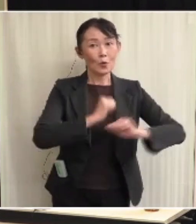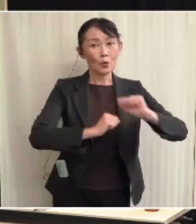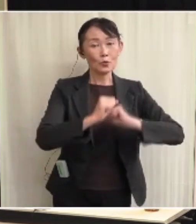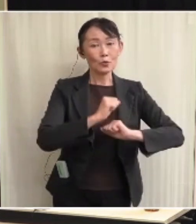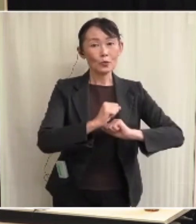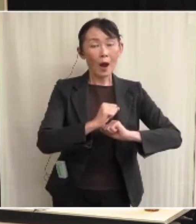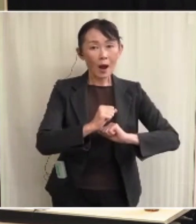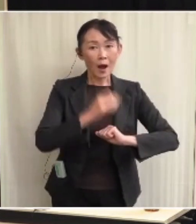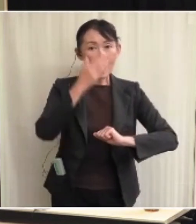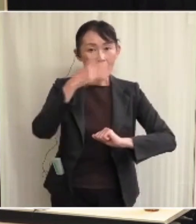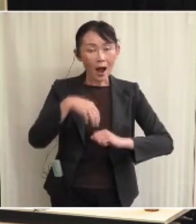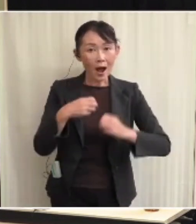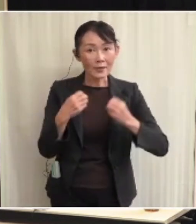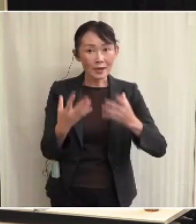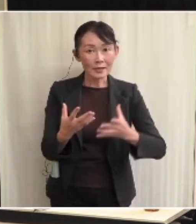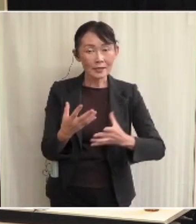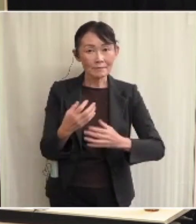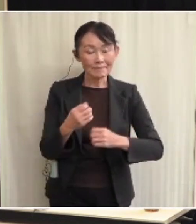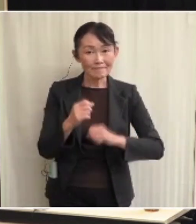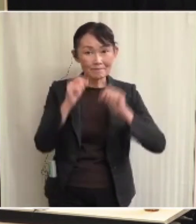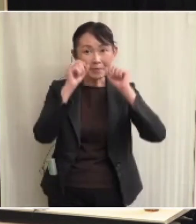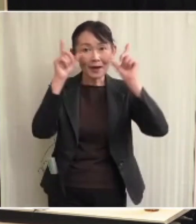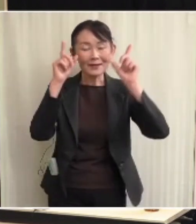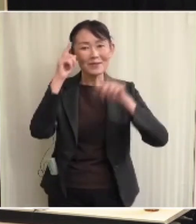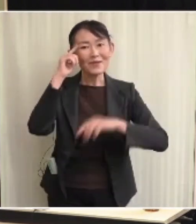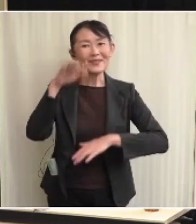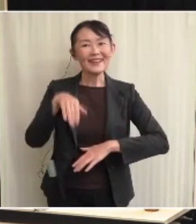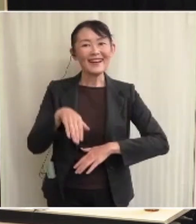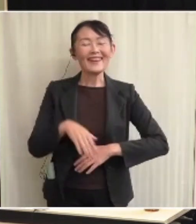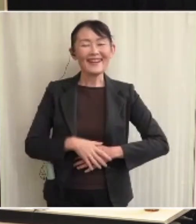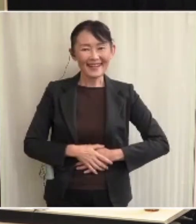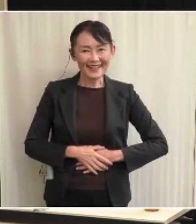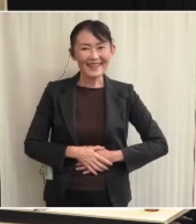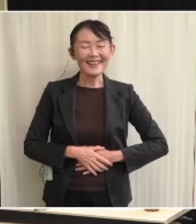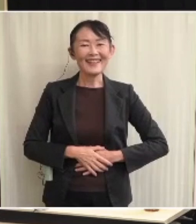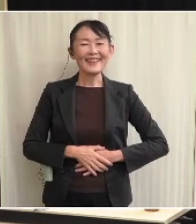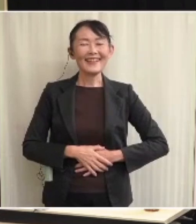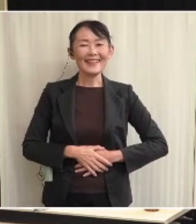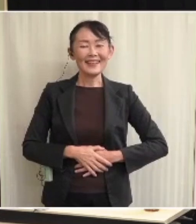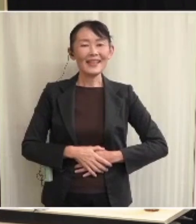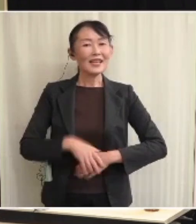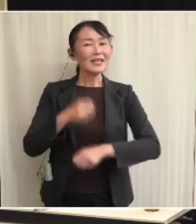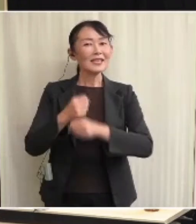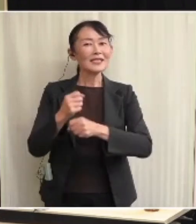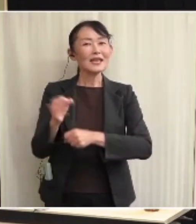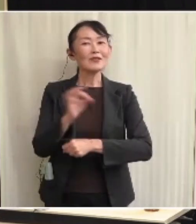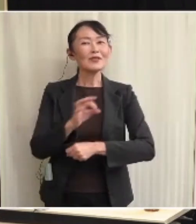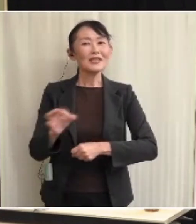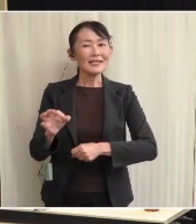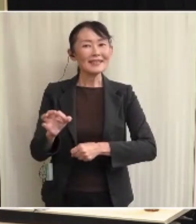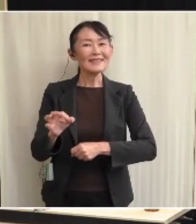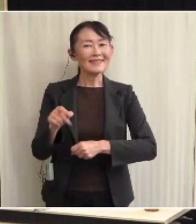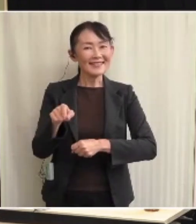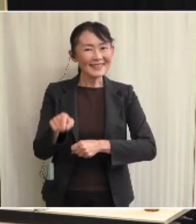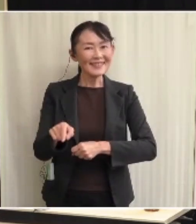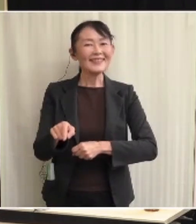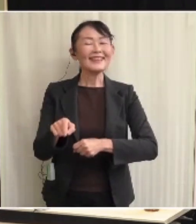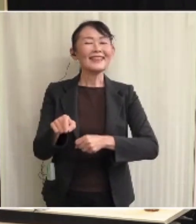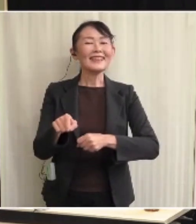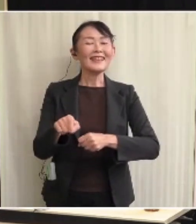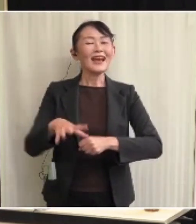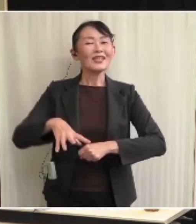って今考えると思うんですけど、こう作品に初代のプロデューサーとして関わ